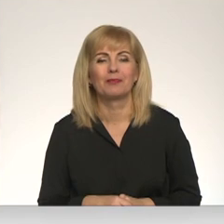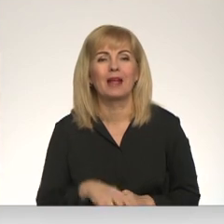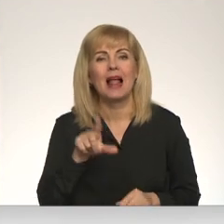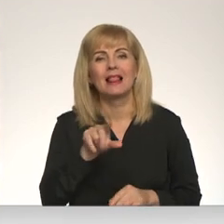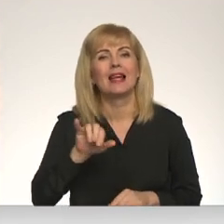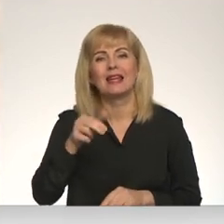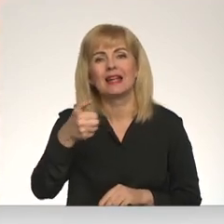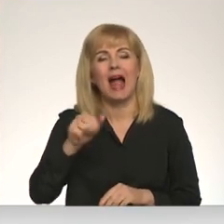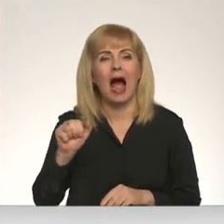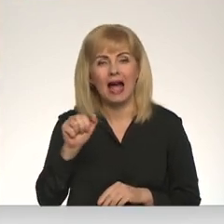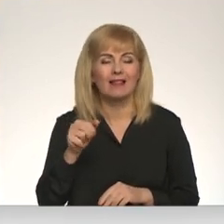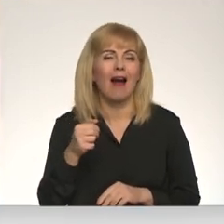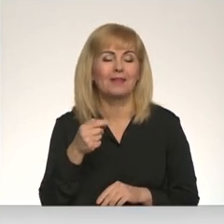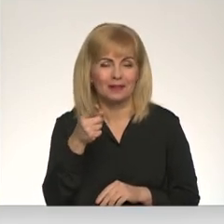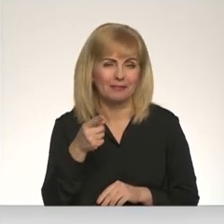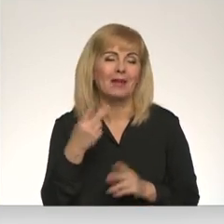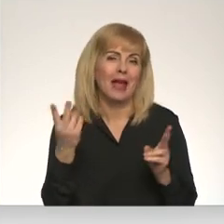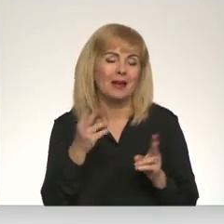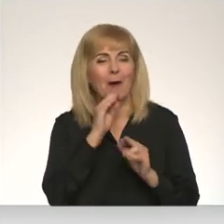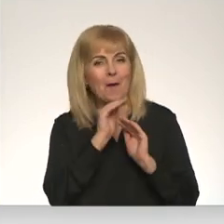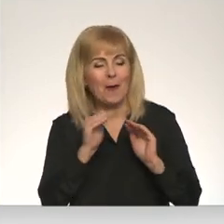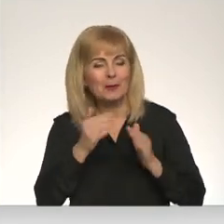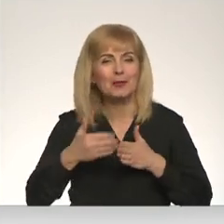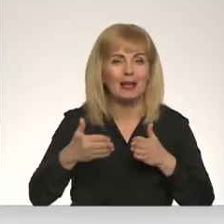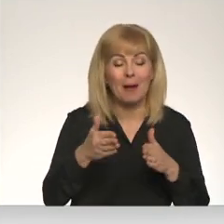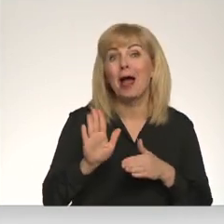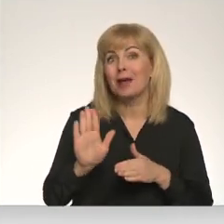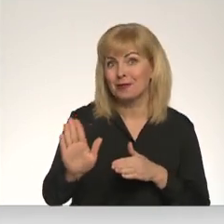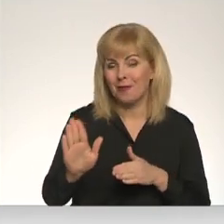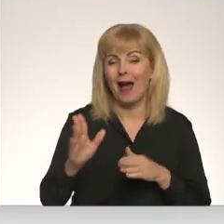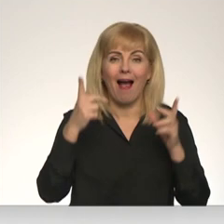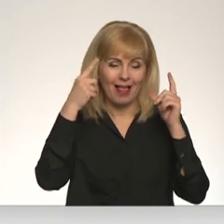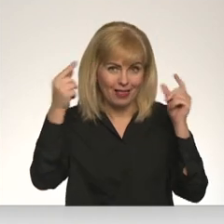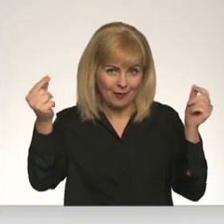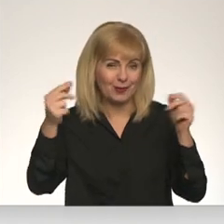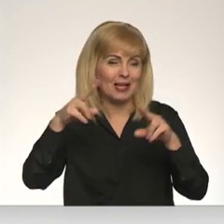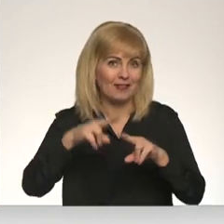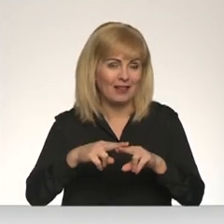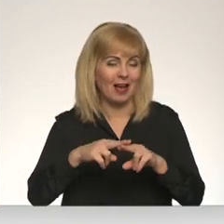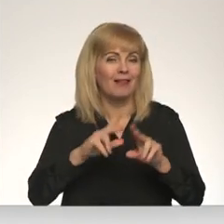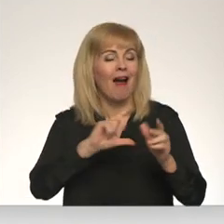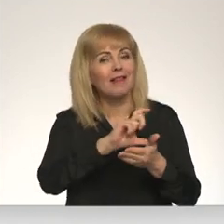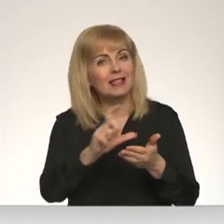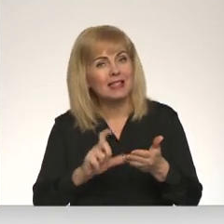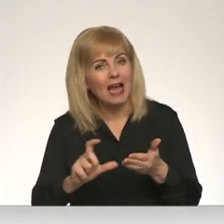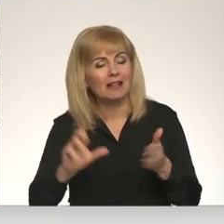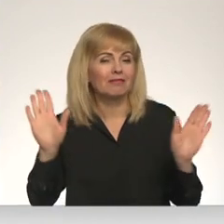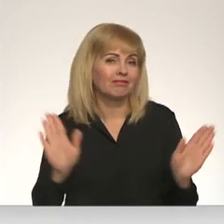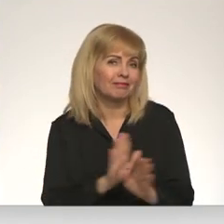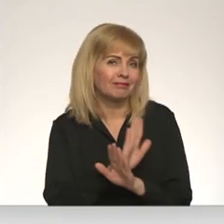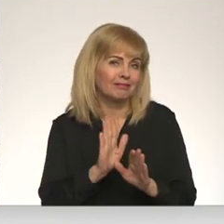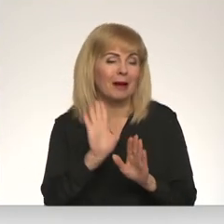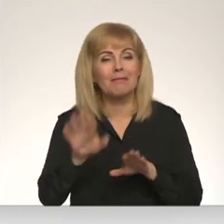Līgatnes dabas takā ierasto kluso pastaigu vietā šodien pie Lūšu voljēra skanēja dažādas dziesmas par dzīvniekiem. Tā